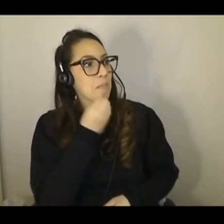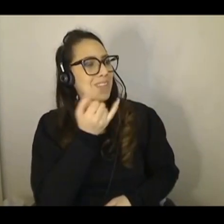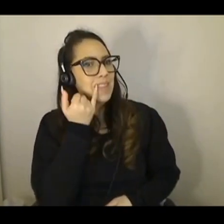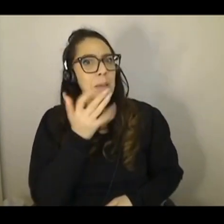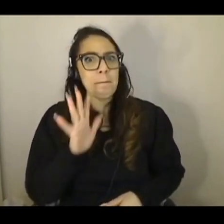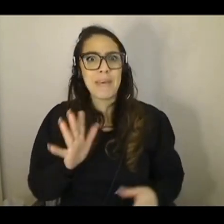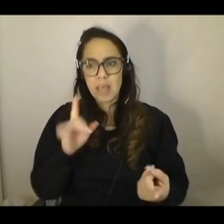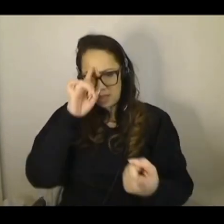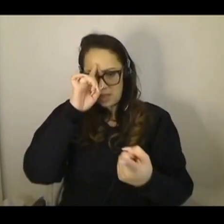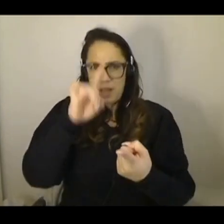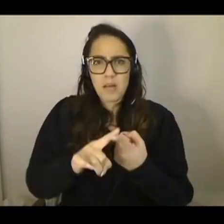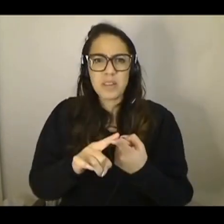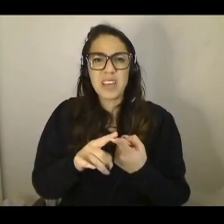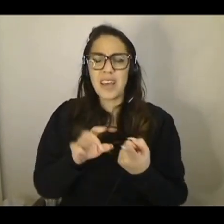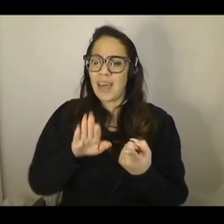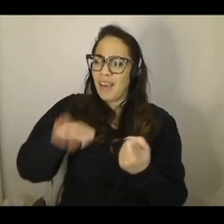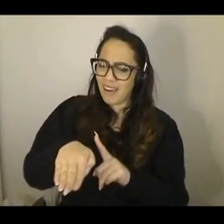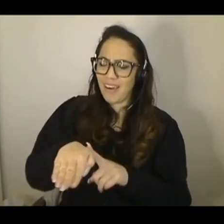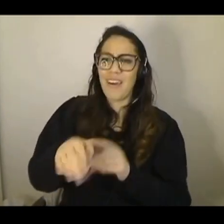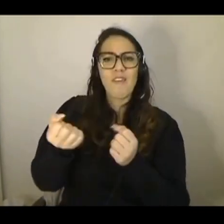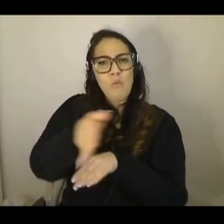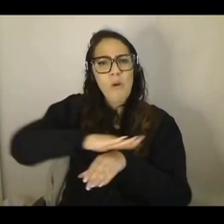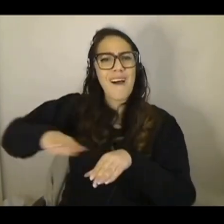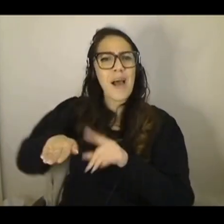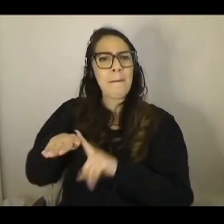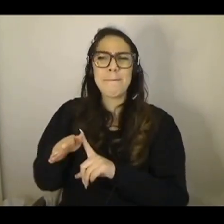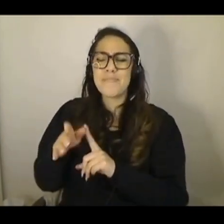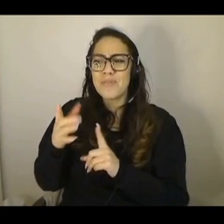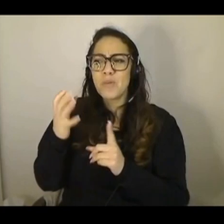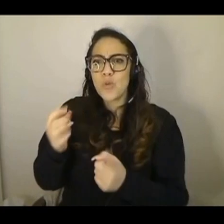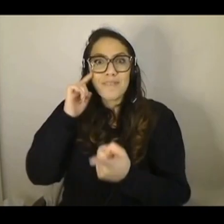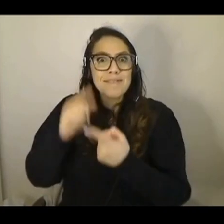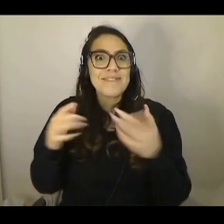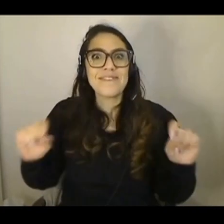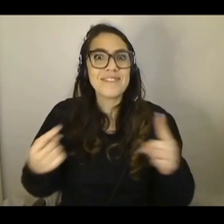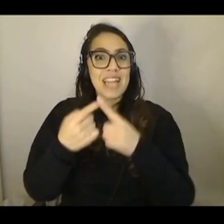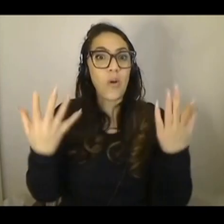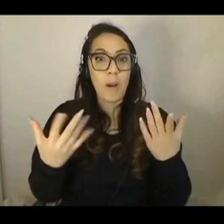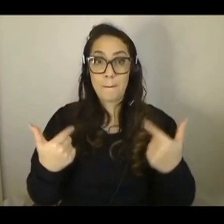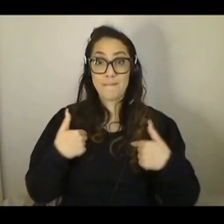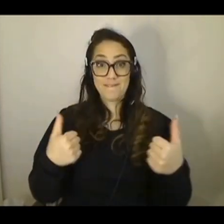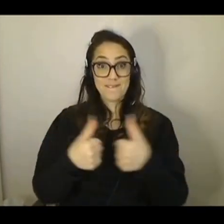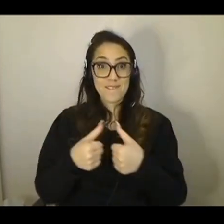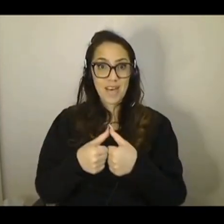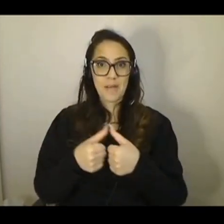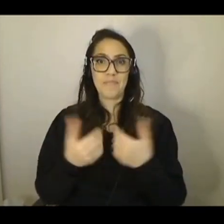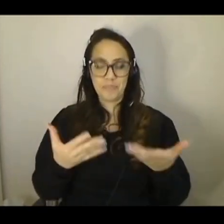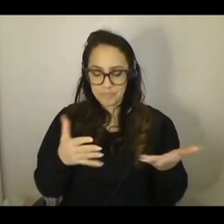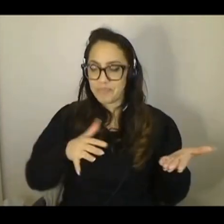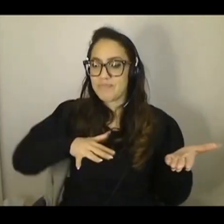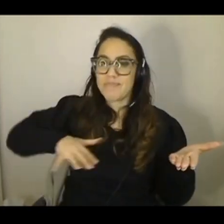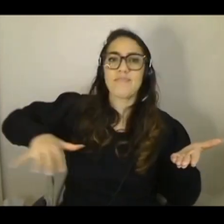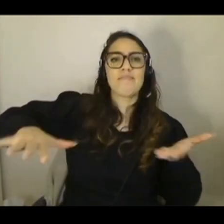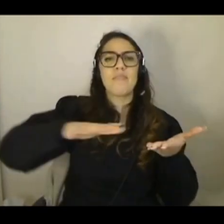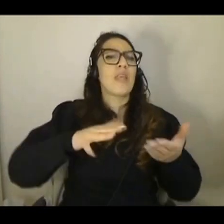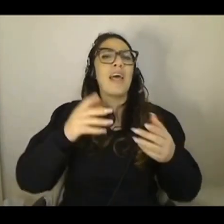c'est qu'on veut aller quelque part. Donc aujourd'hui, avec Very Important Parking, on a déclaré pratiquement toutes les places de parking, tout Paris, toute la région parisienne, Bordeaux,